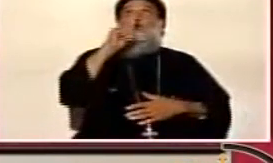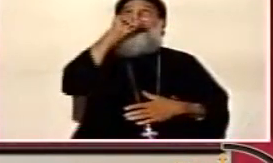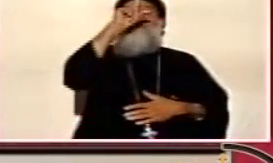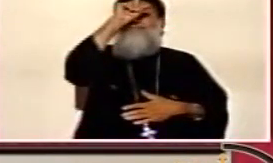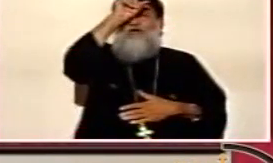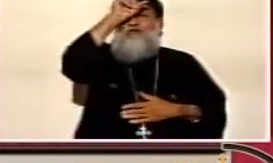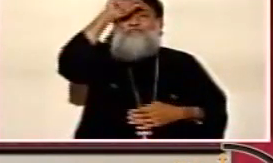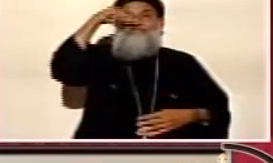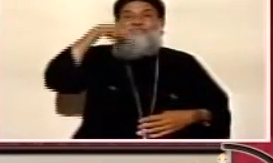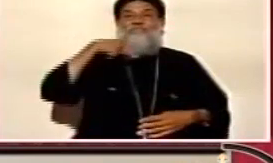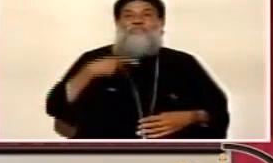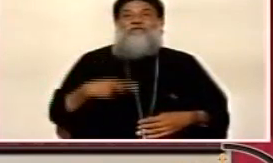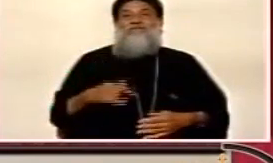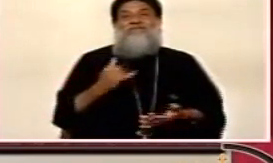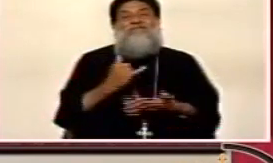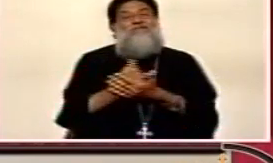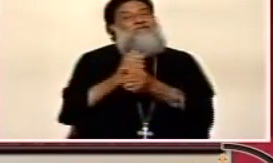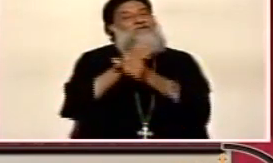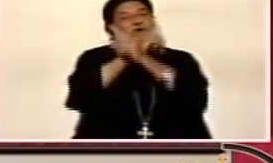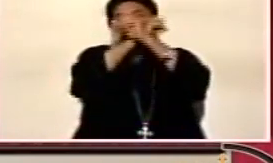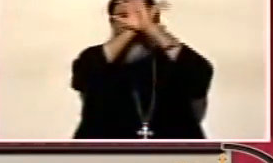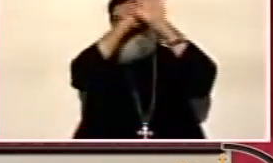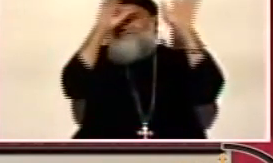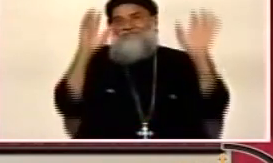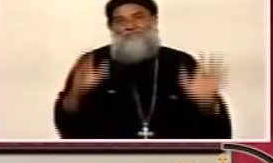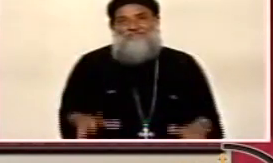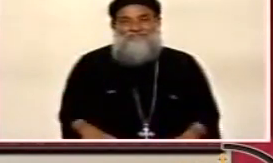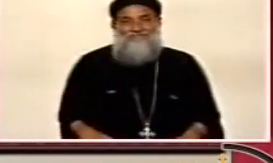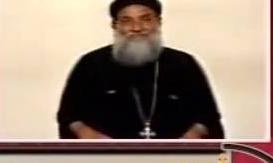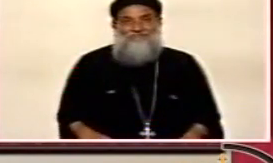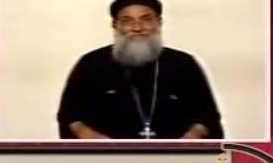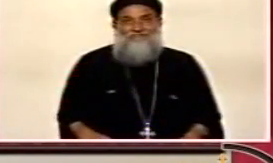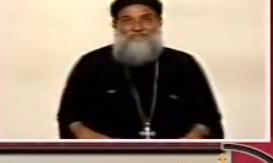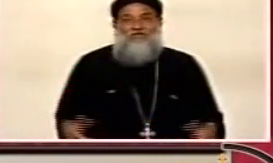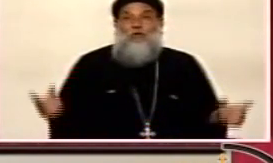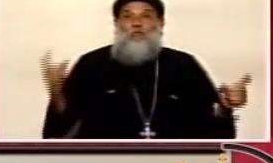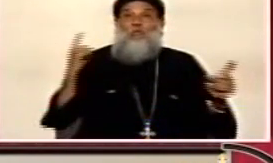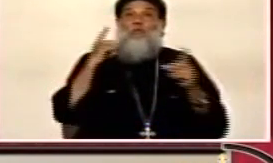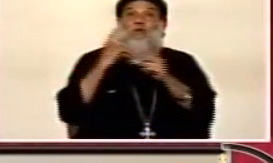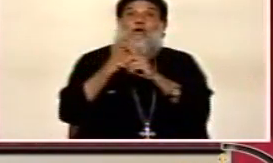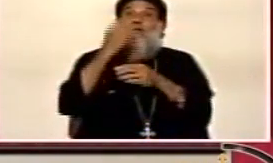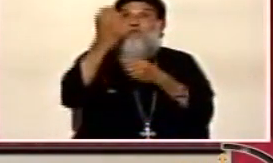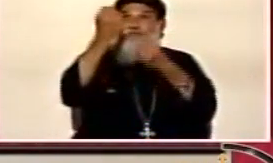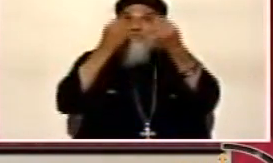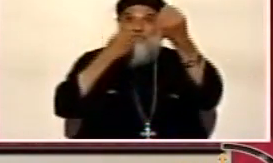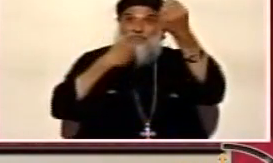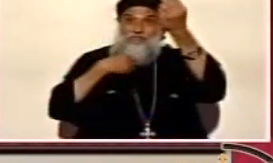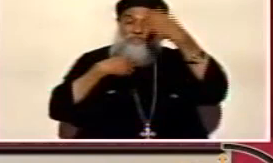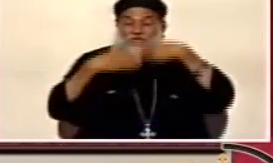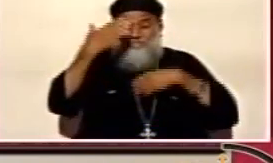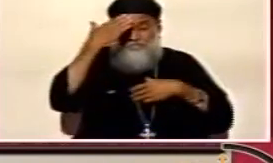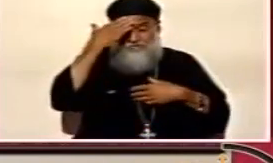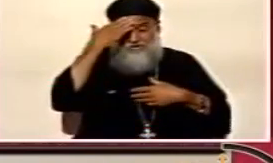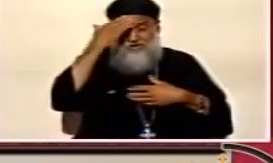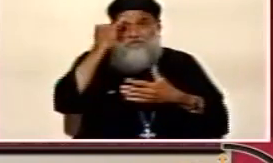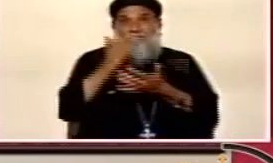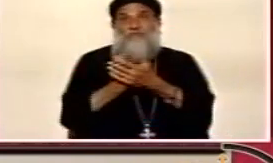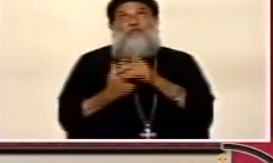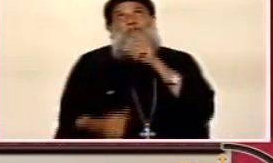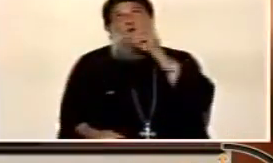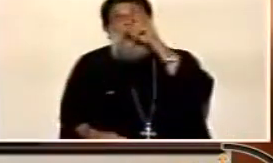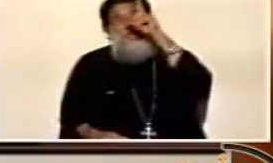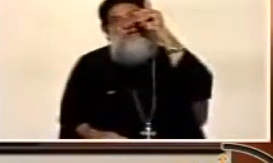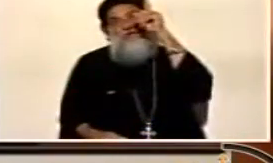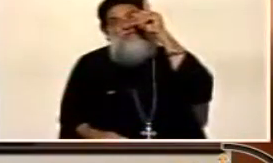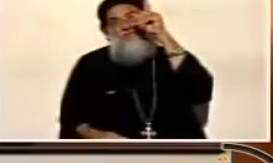هو متكلهم يعني، هو مصدر كل عطية صالحة قدموها. ما